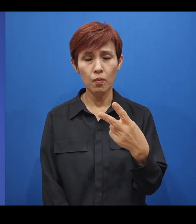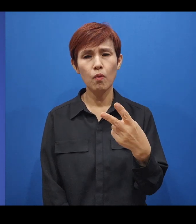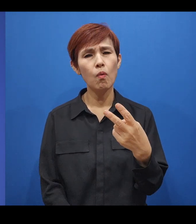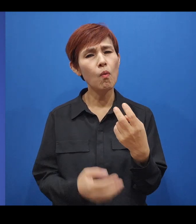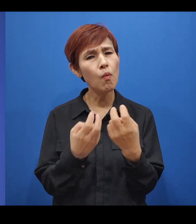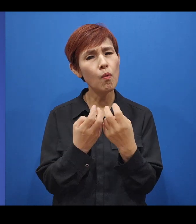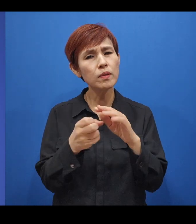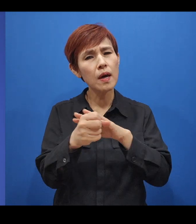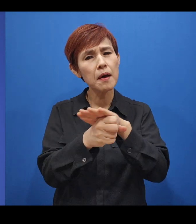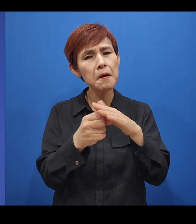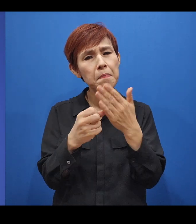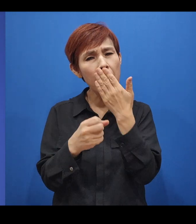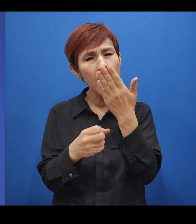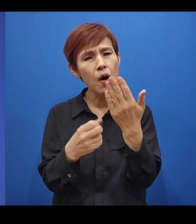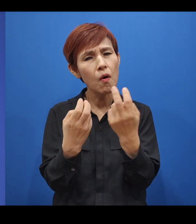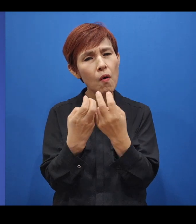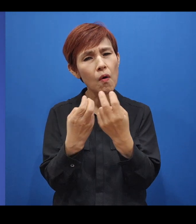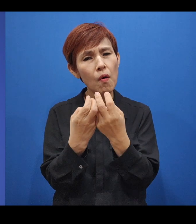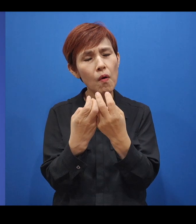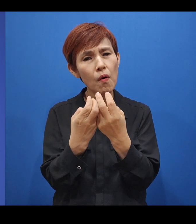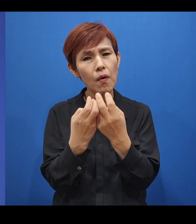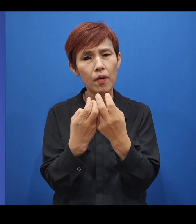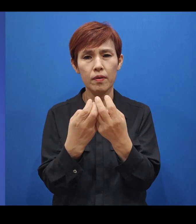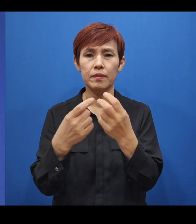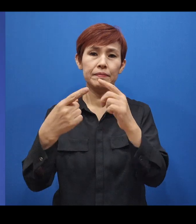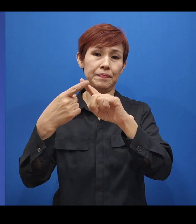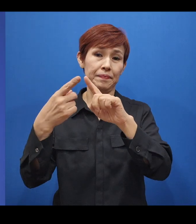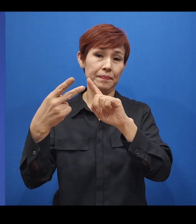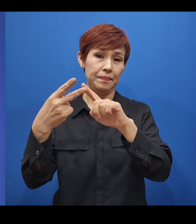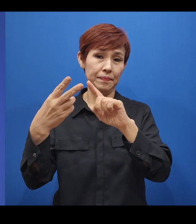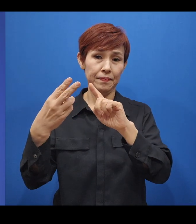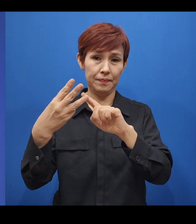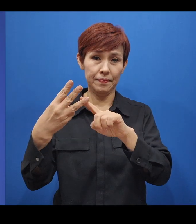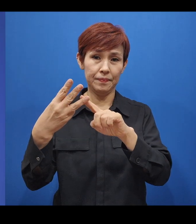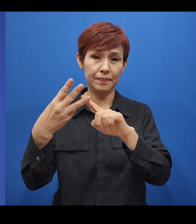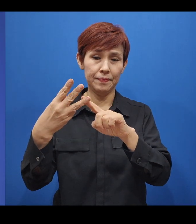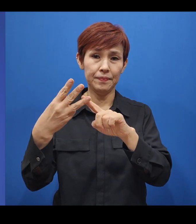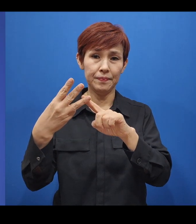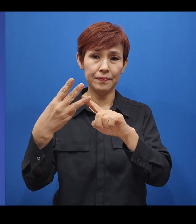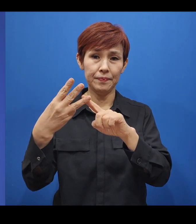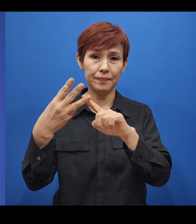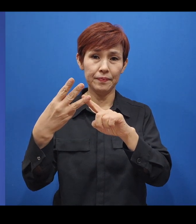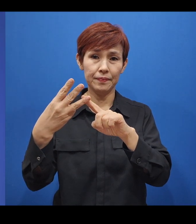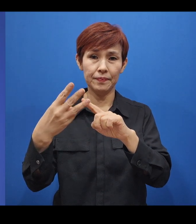어떻게 하면 사랑할 수 있습니까? 이 세 가지 질문입니다.